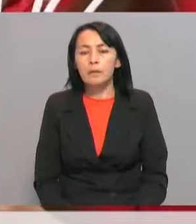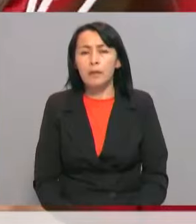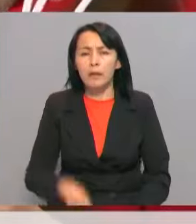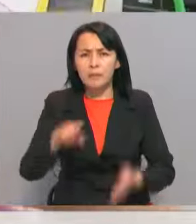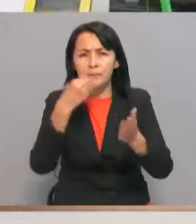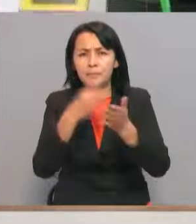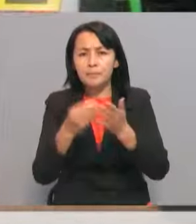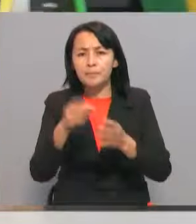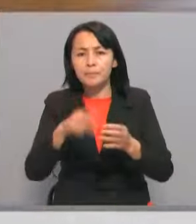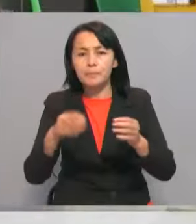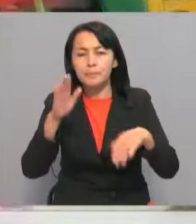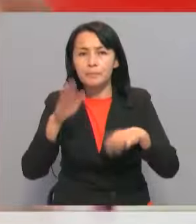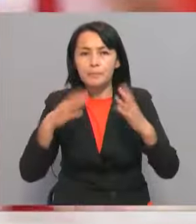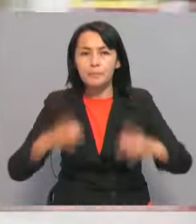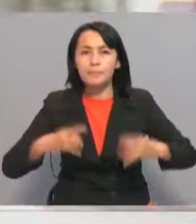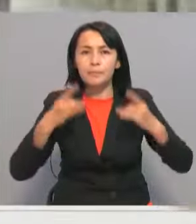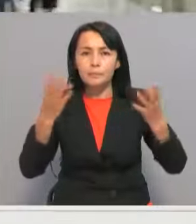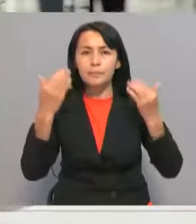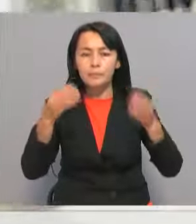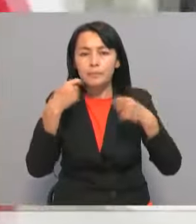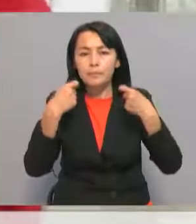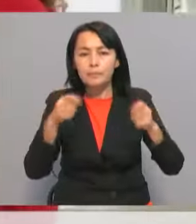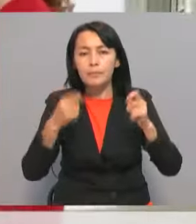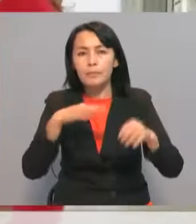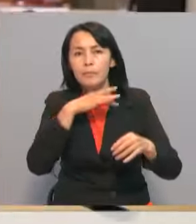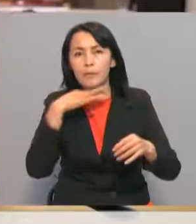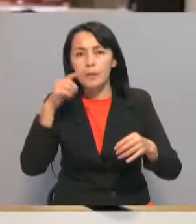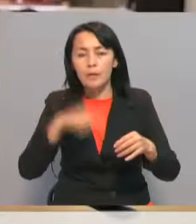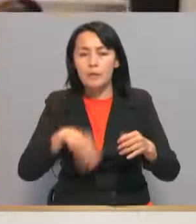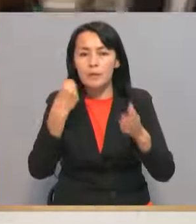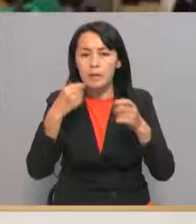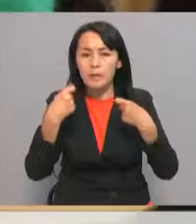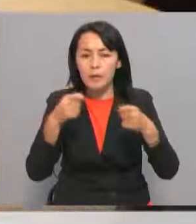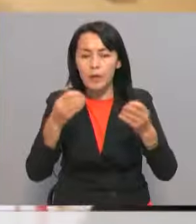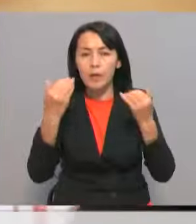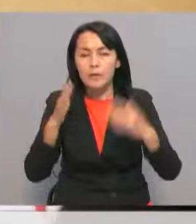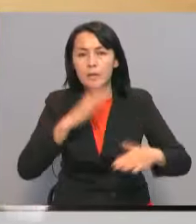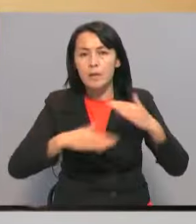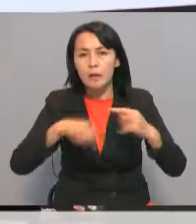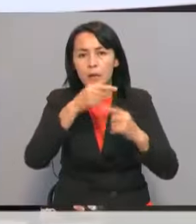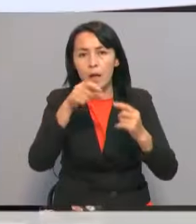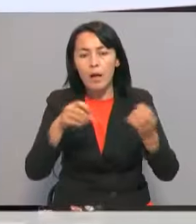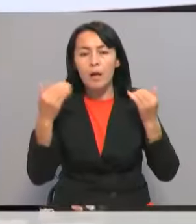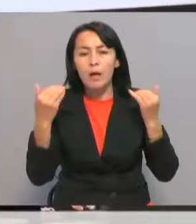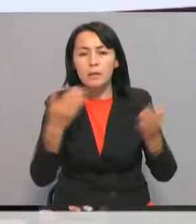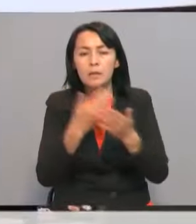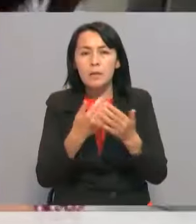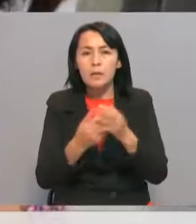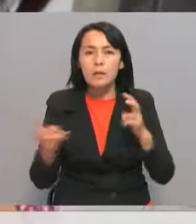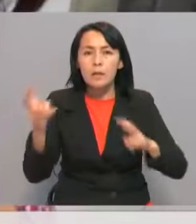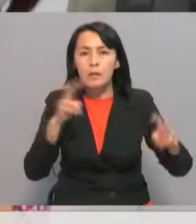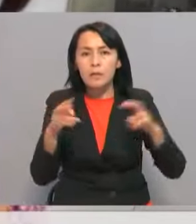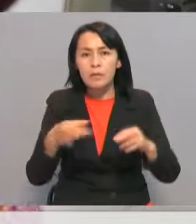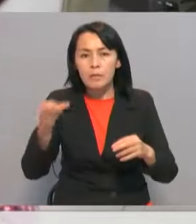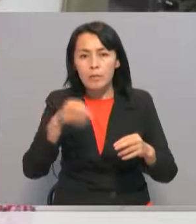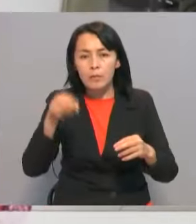Для покупателя это отличный праздник шопинга, а продавцам пора увеличивать объемы торговли. Особенно рады бизнесмены. Заказы поступают со всех